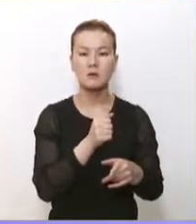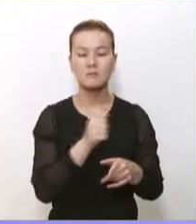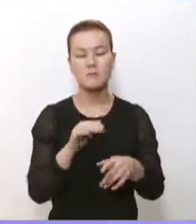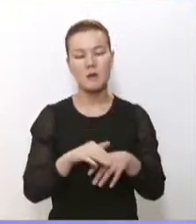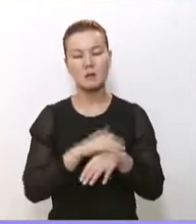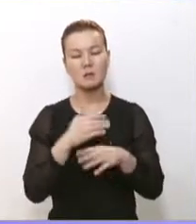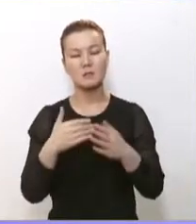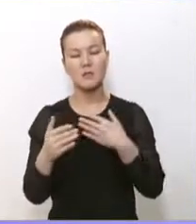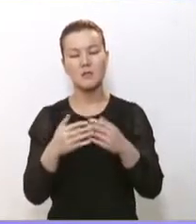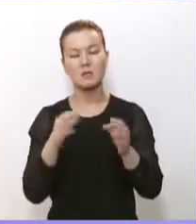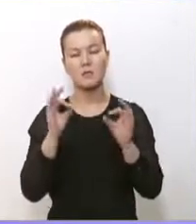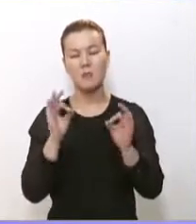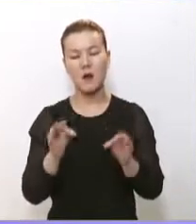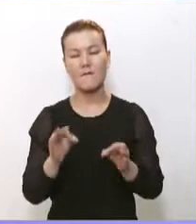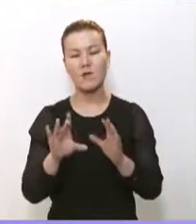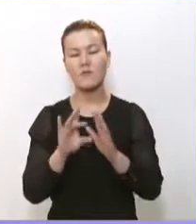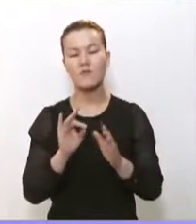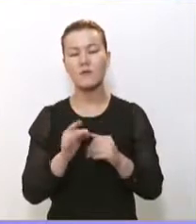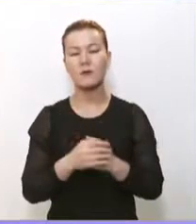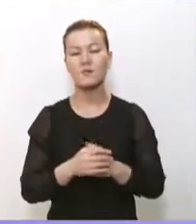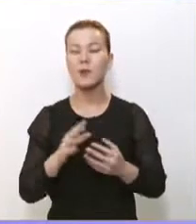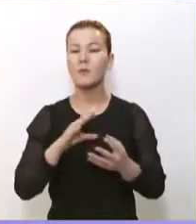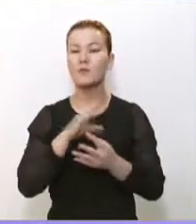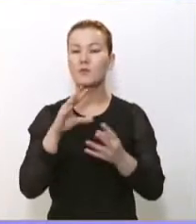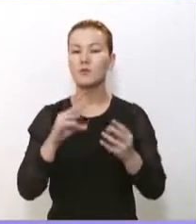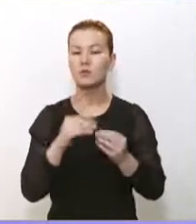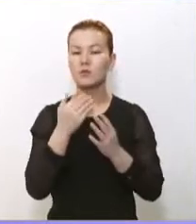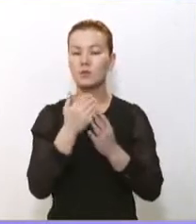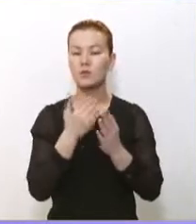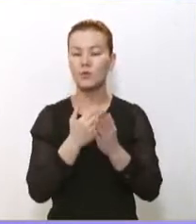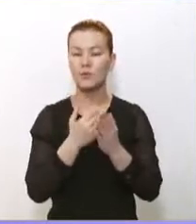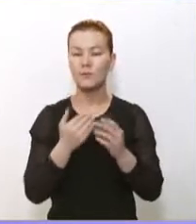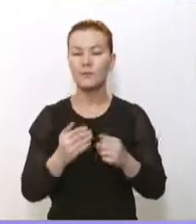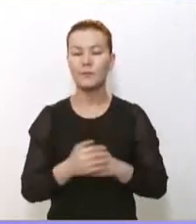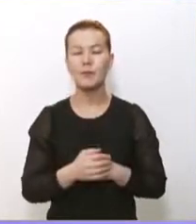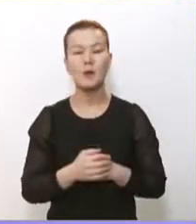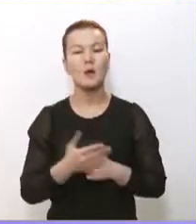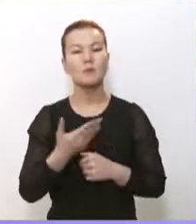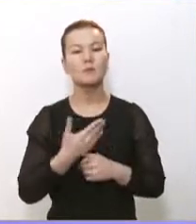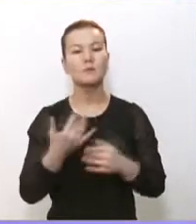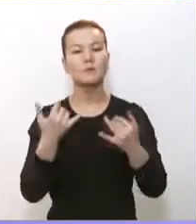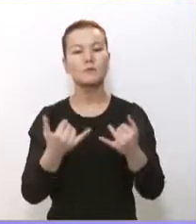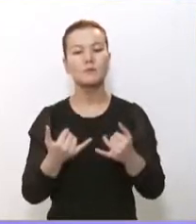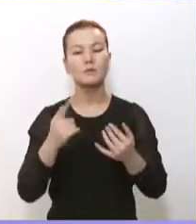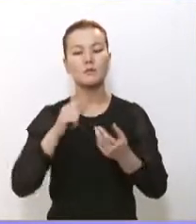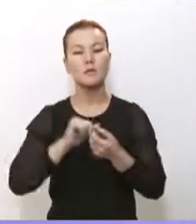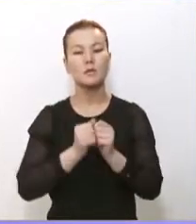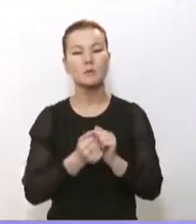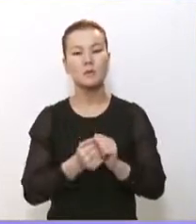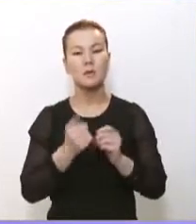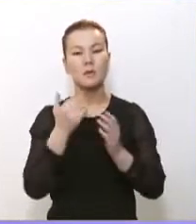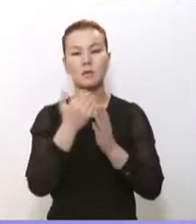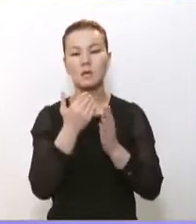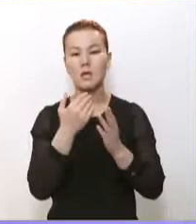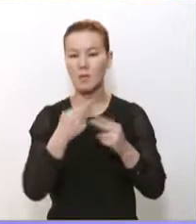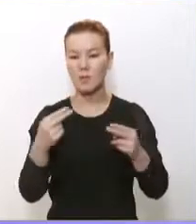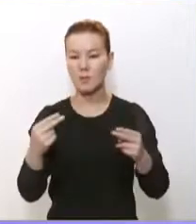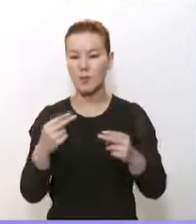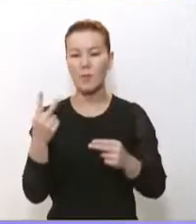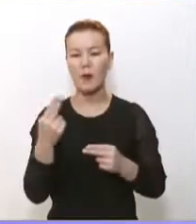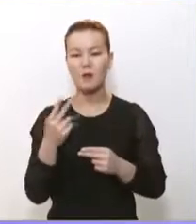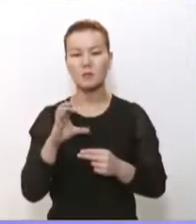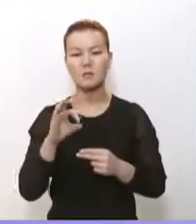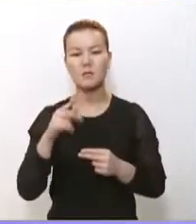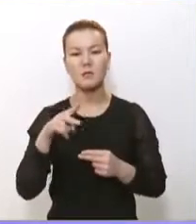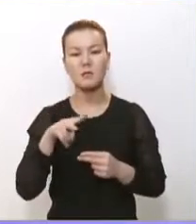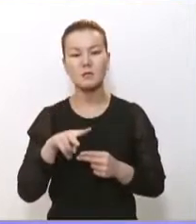Молодцы, если правильно выбрали. Подведем итог нашего урока. Мы сегодня закрепили тему «Парные согласные